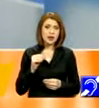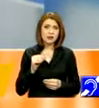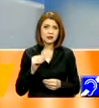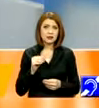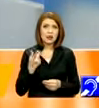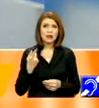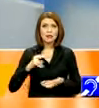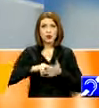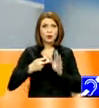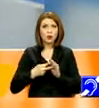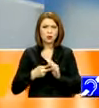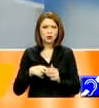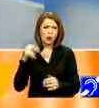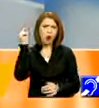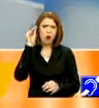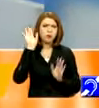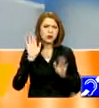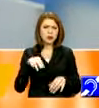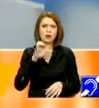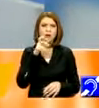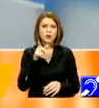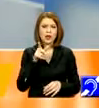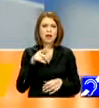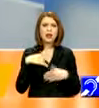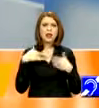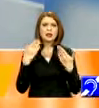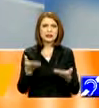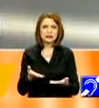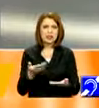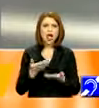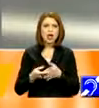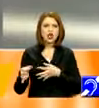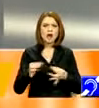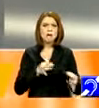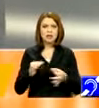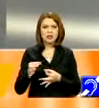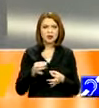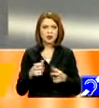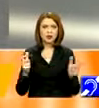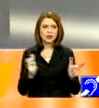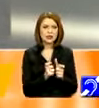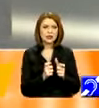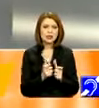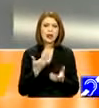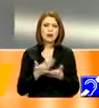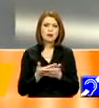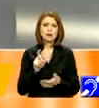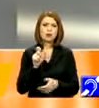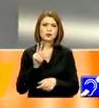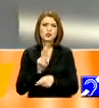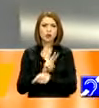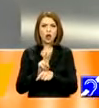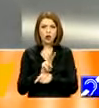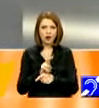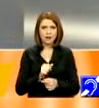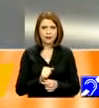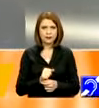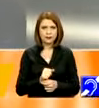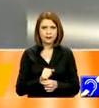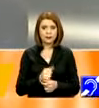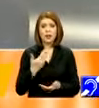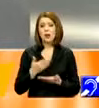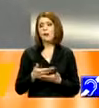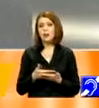o procedură destul de obișnuită în Bulgaria să se dea o astfel de măsură de reținere preventivă de 72 de ore,